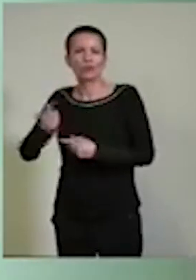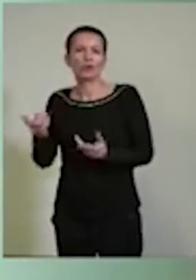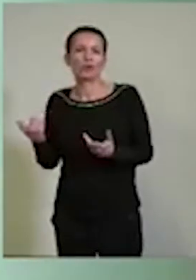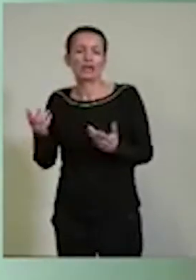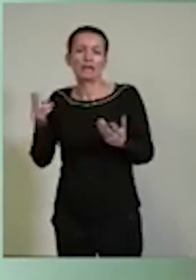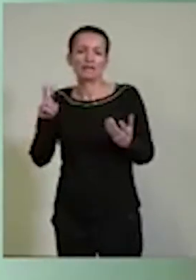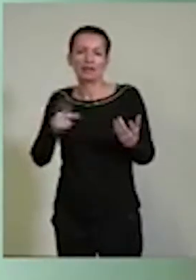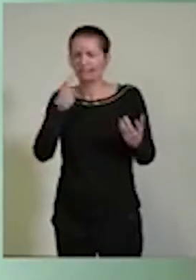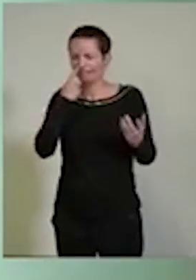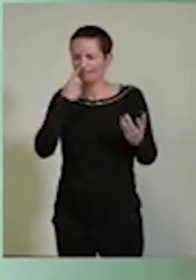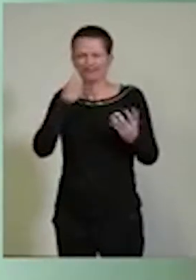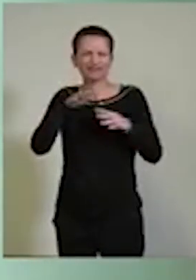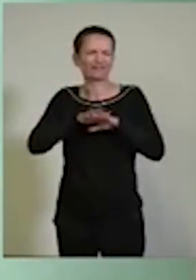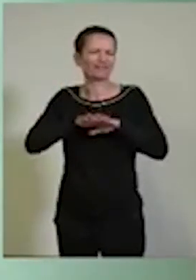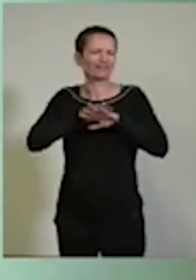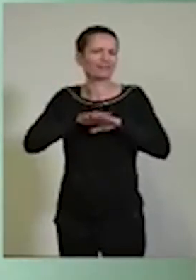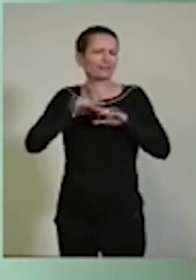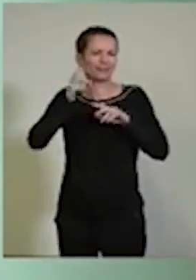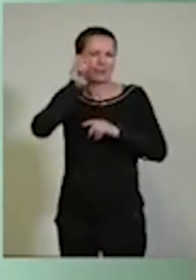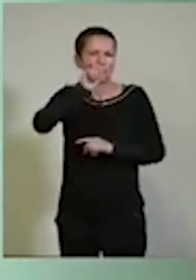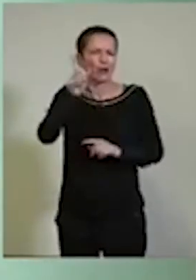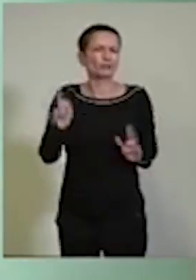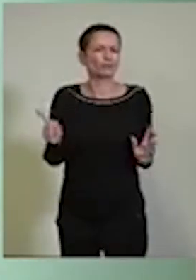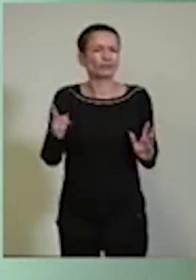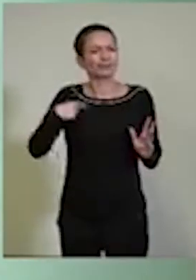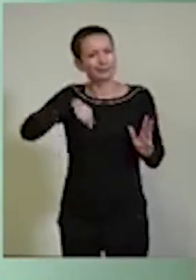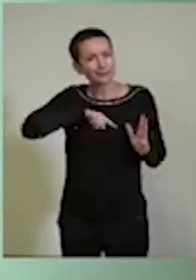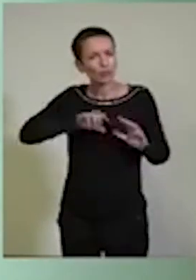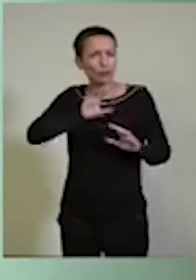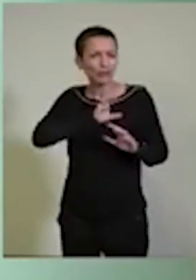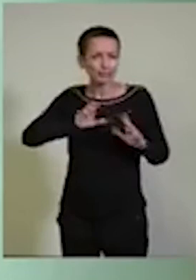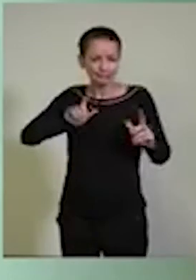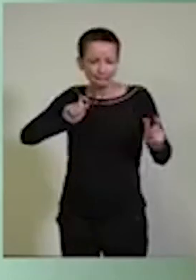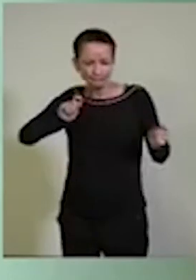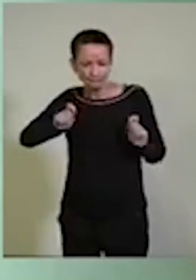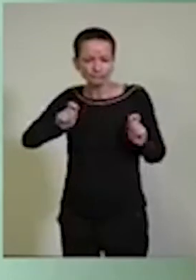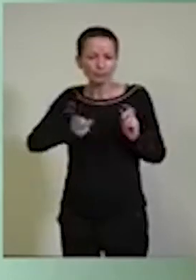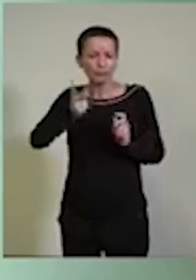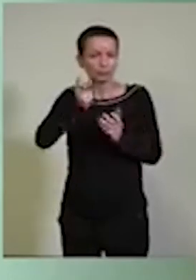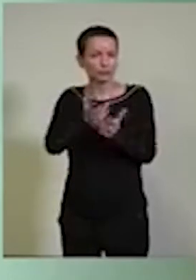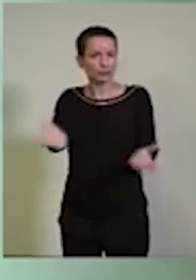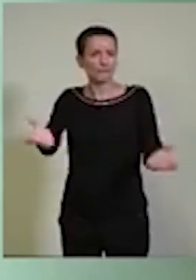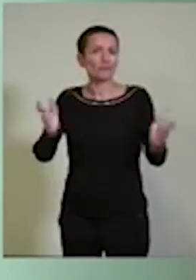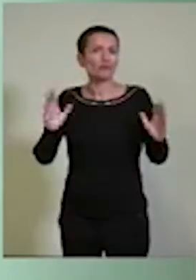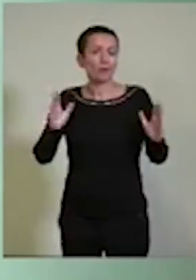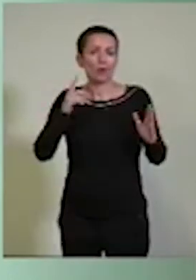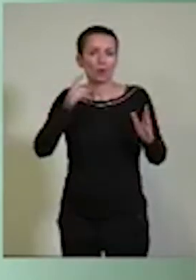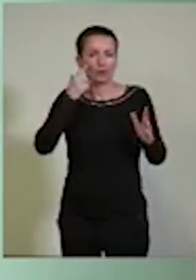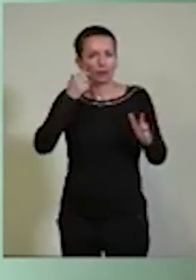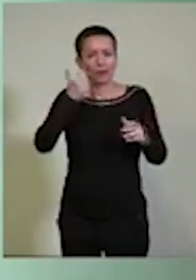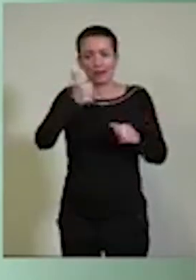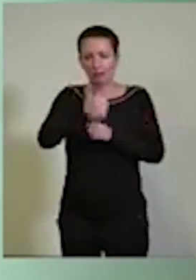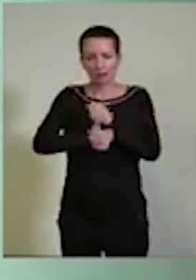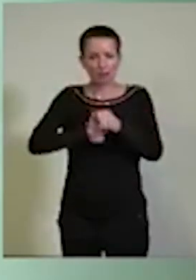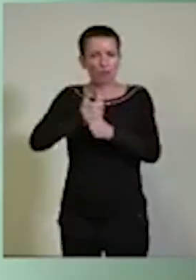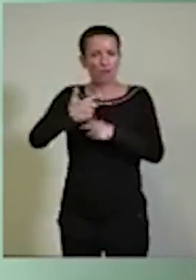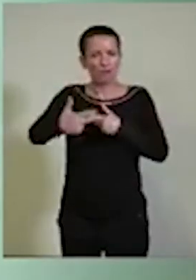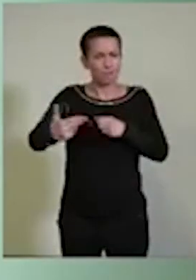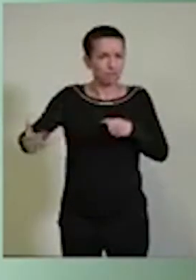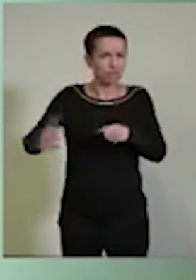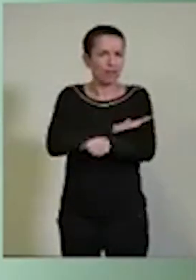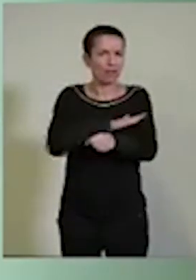très cohérent et pas très lisible. Donc on a essayé de rendre plus lisible cela en mettant sur une année pleine les